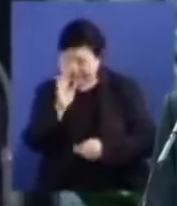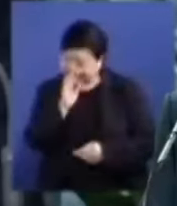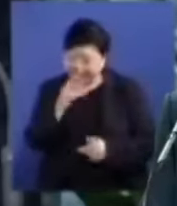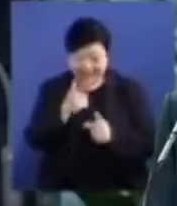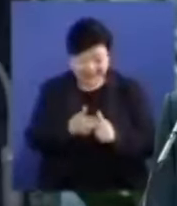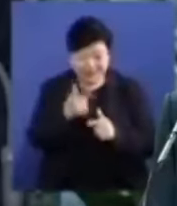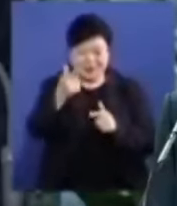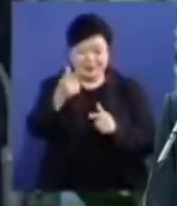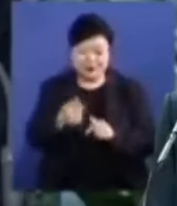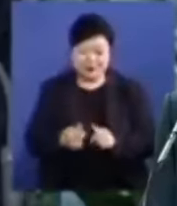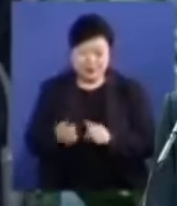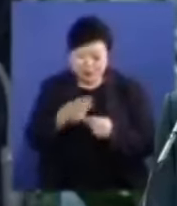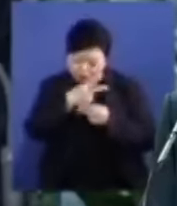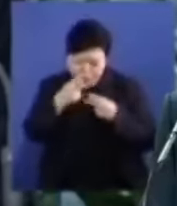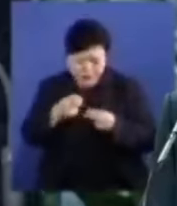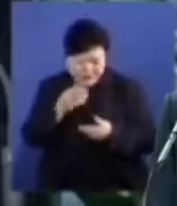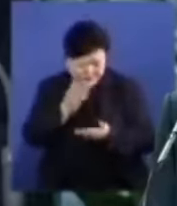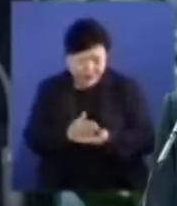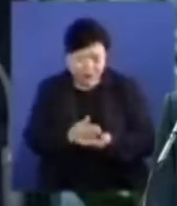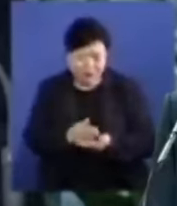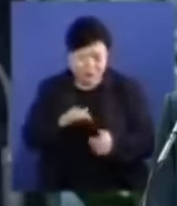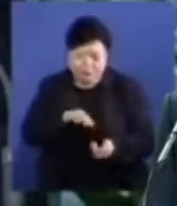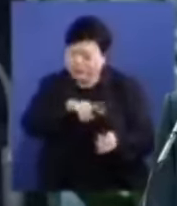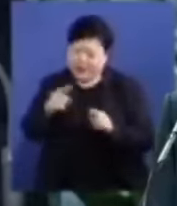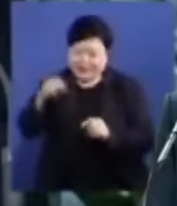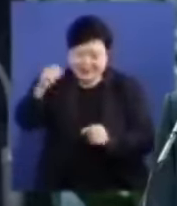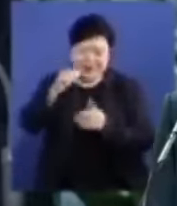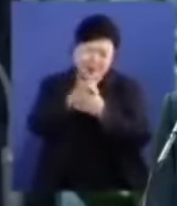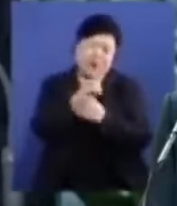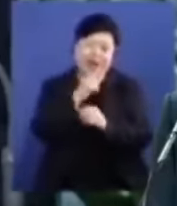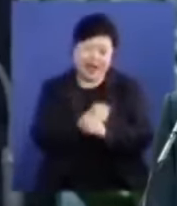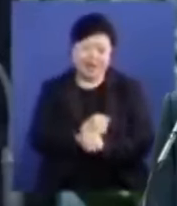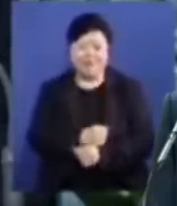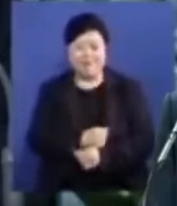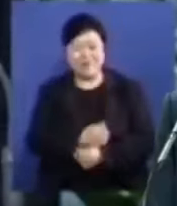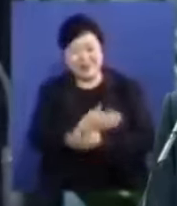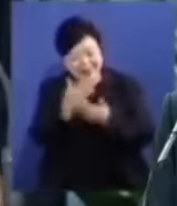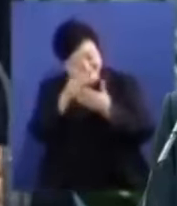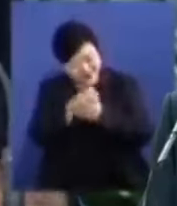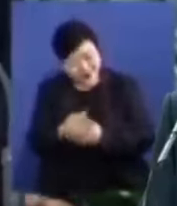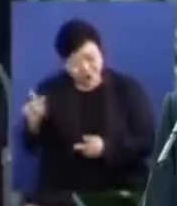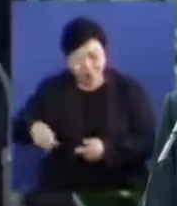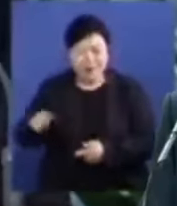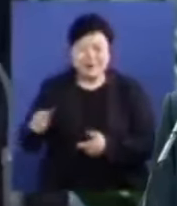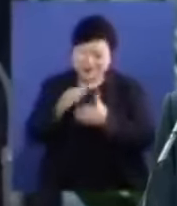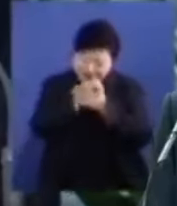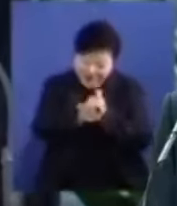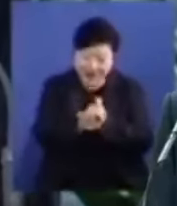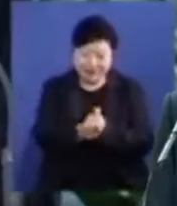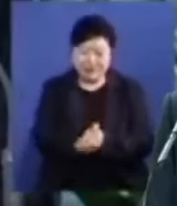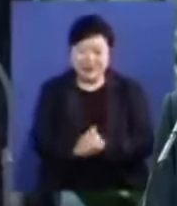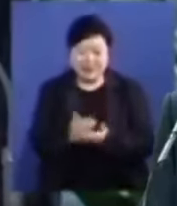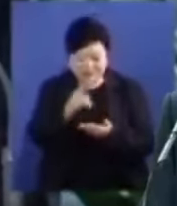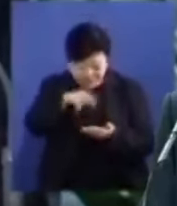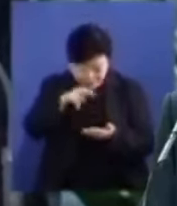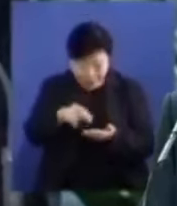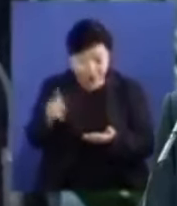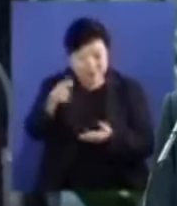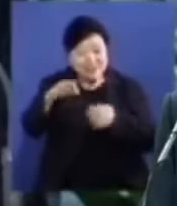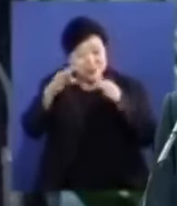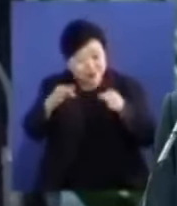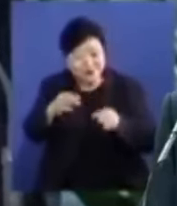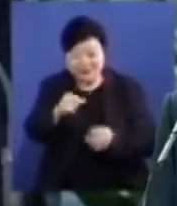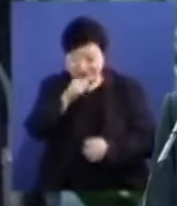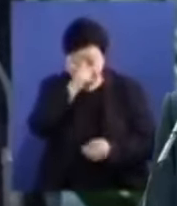예수님 주무시지 마세요. 내 새벽 기도도 하고 낮에도 기도하고 저녁에도 기도하고 성경도 읽고 찬송도